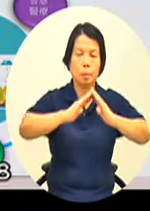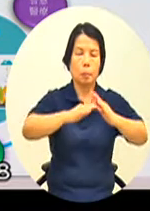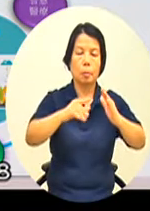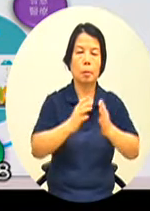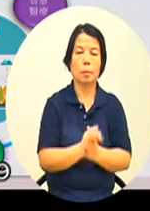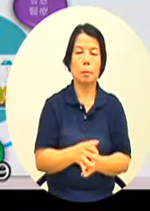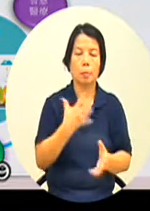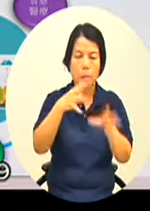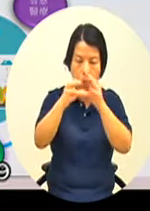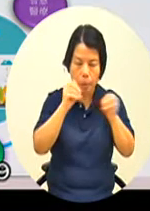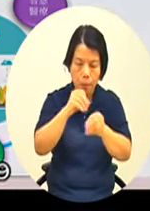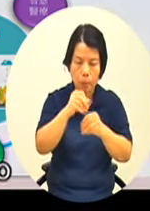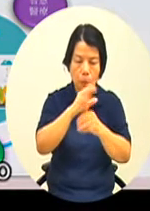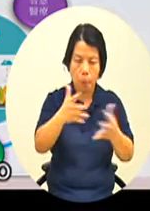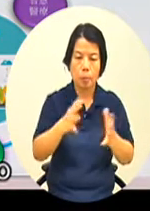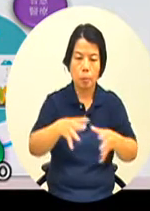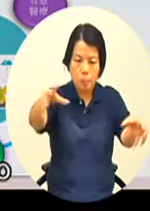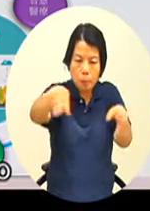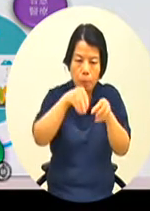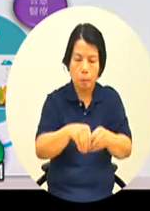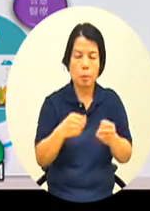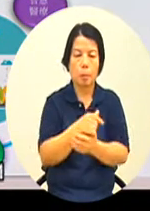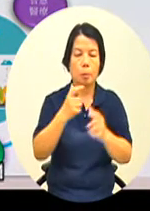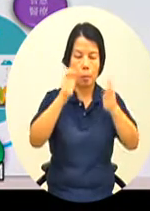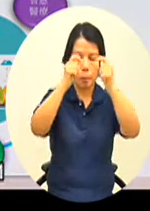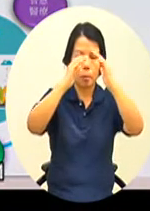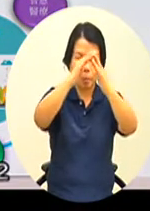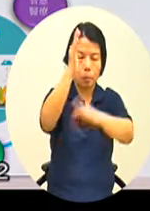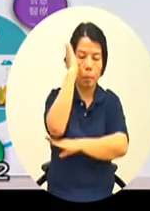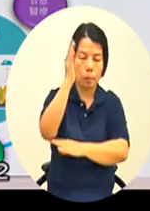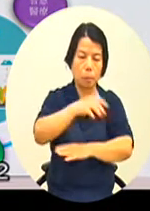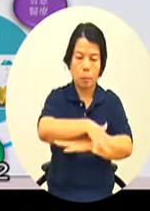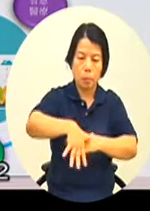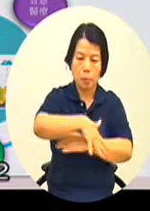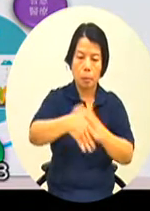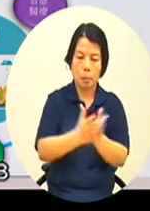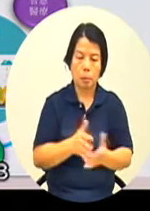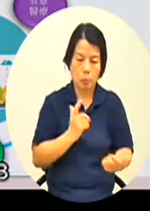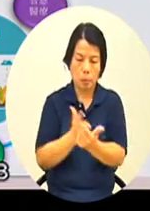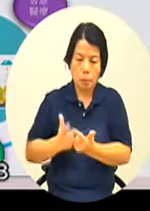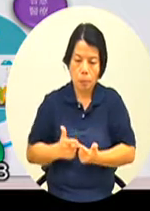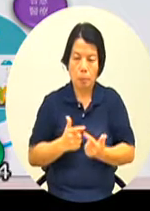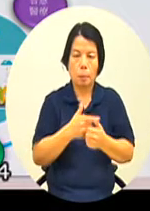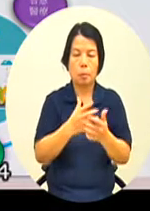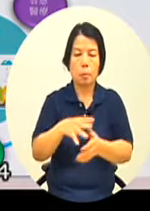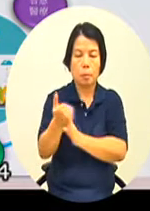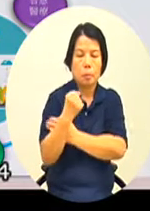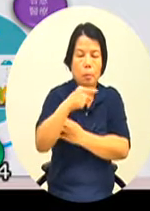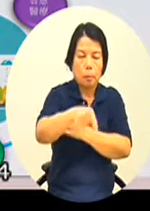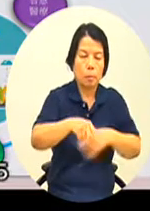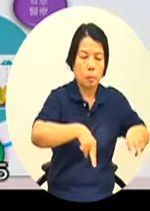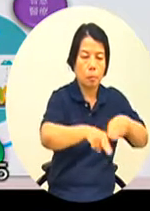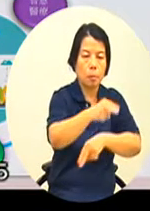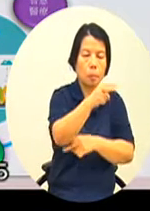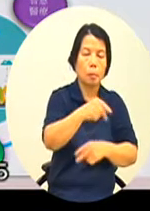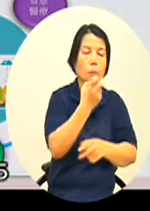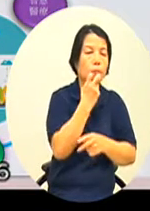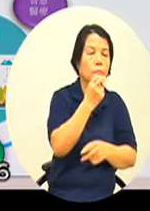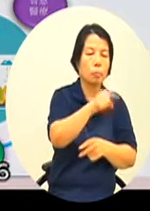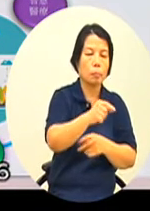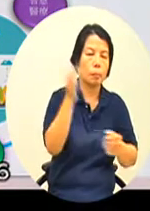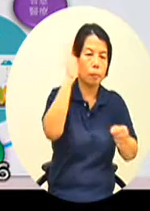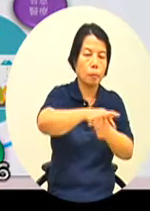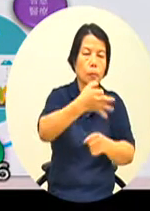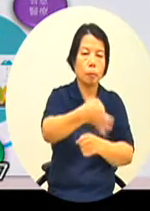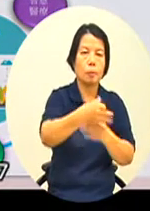展的资源，整合本府各机关的需求，积极争取中央的补助款。目前已经获